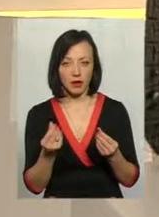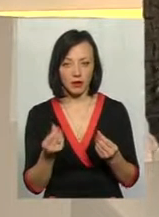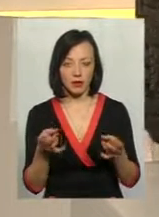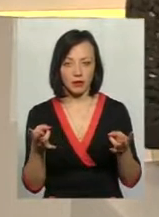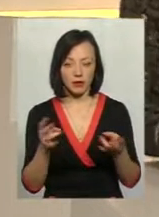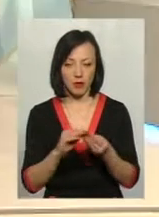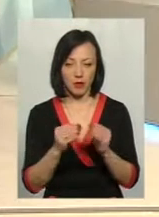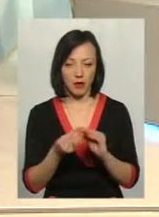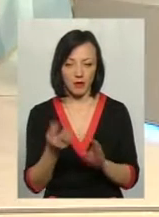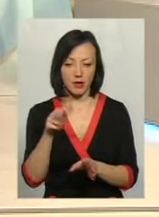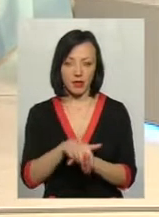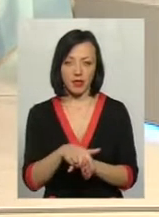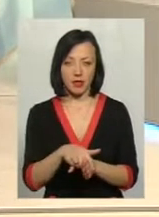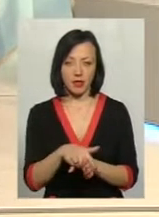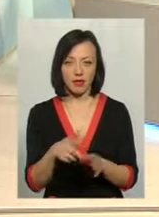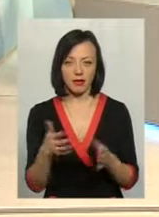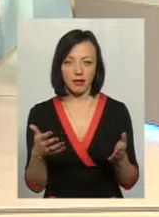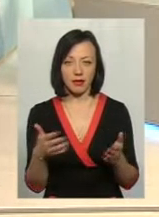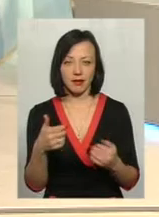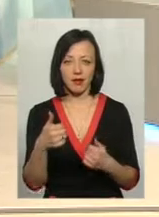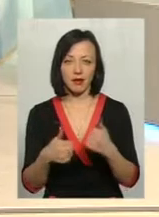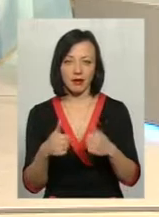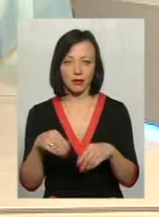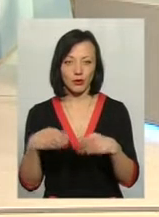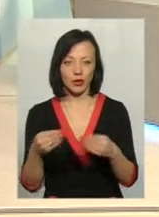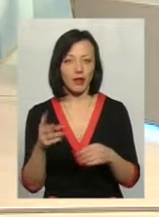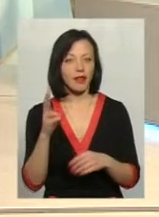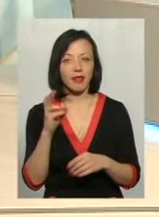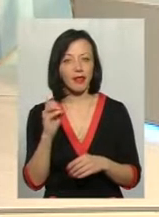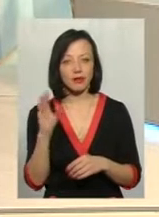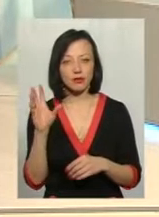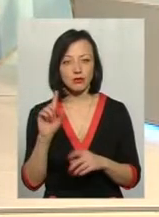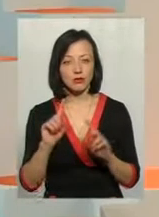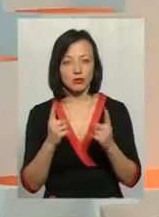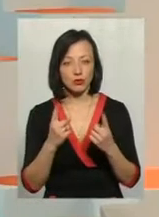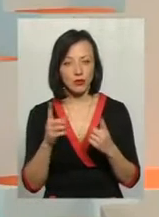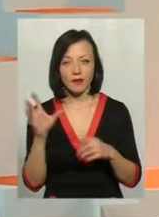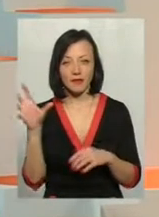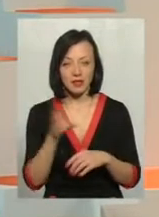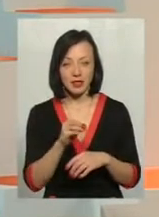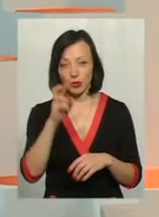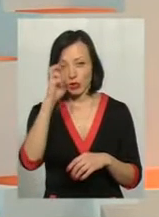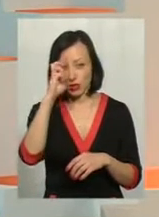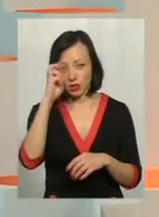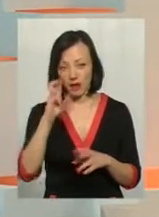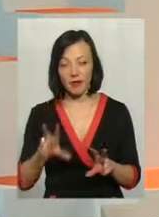проблеми, на плечі грантодавців. Не зовсім, бо, власне, держава